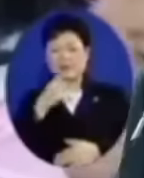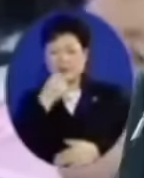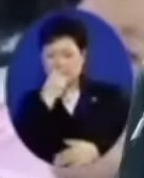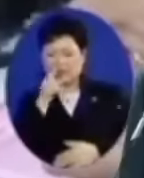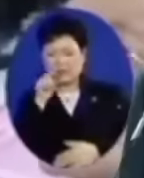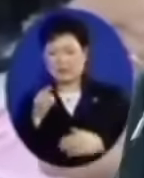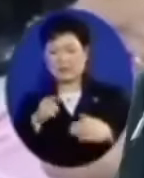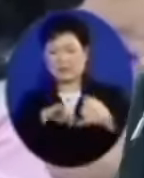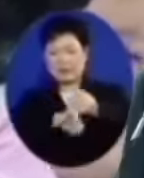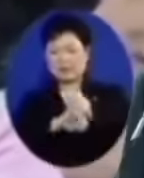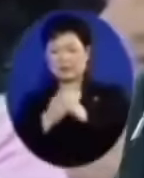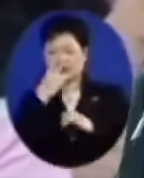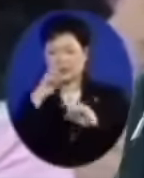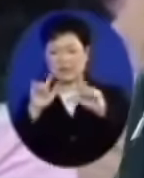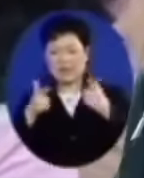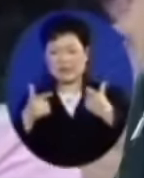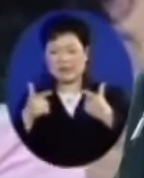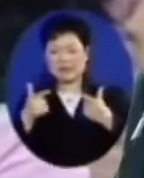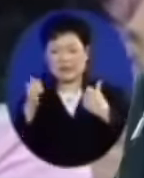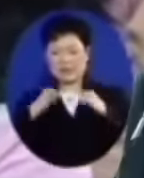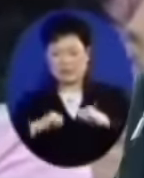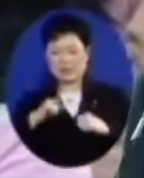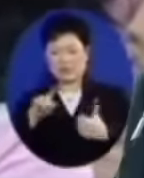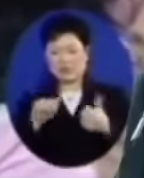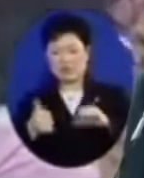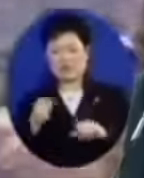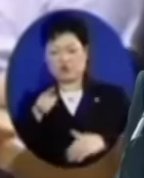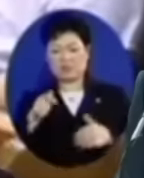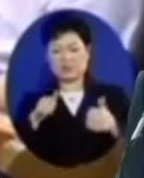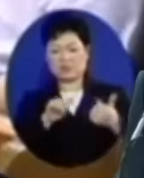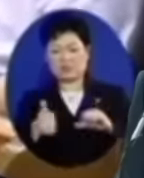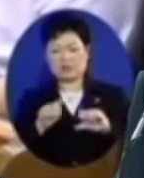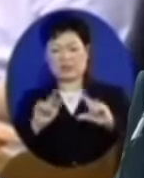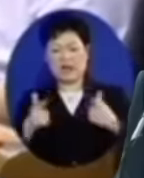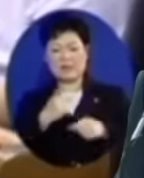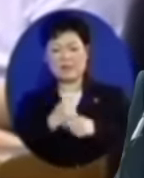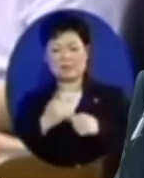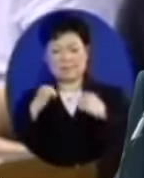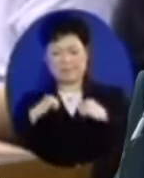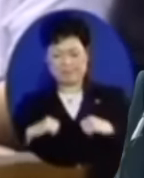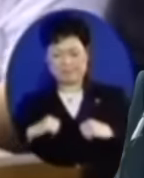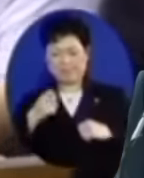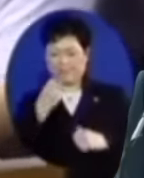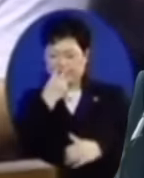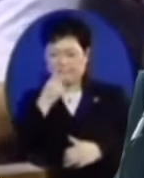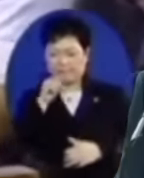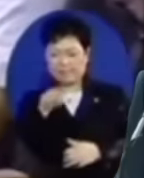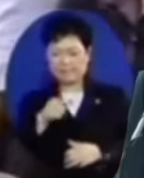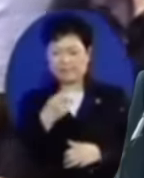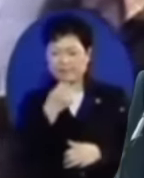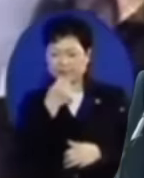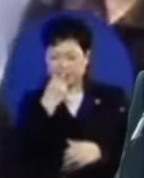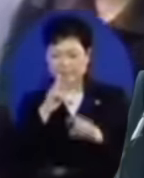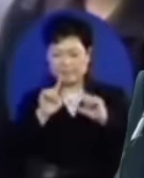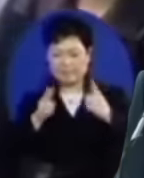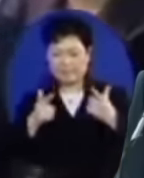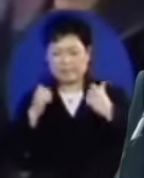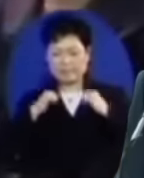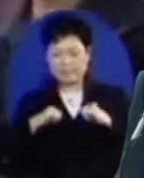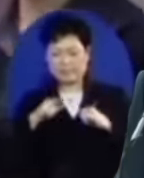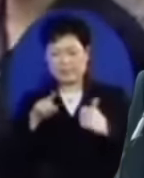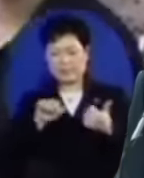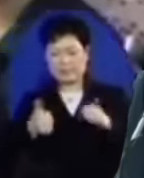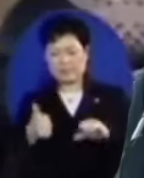썩을 것이 반드시 썩지 아니할 것을 입겠고 이 죽을 것이 죽지 아니함을 입으리로다. 이 썩을 것이 썩지 아니함을